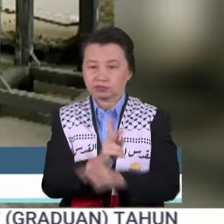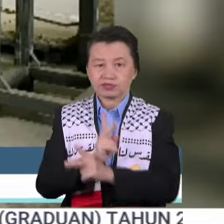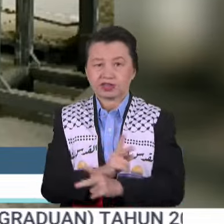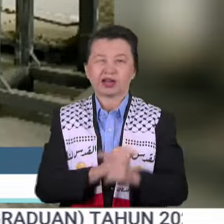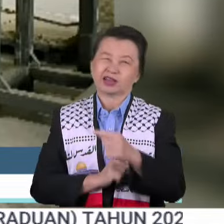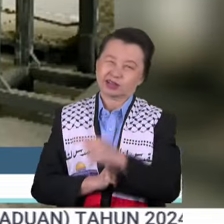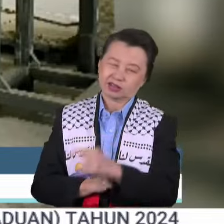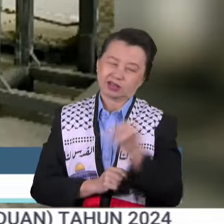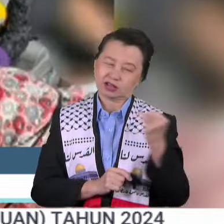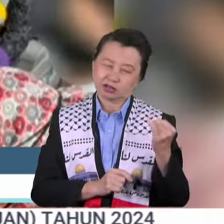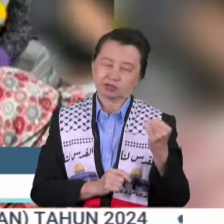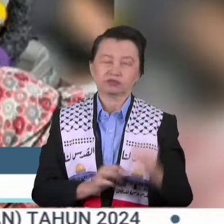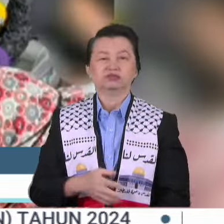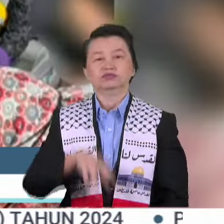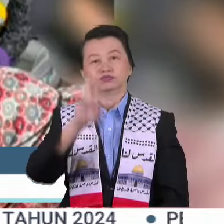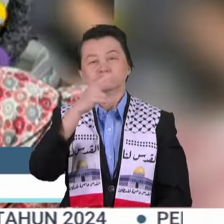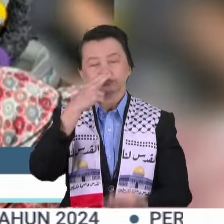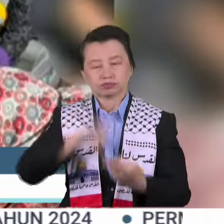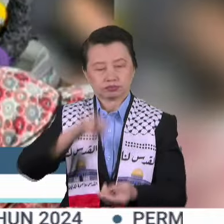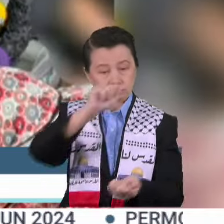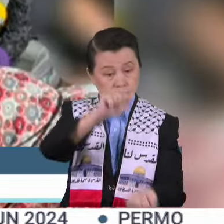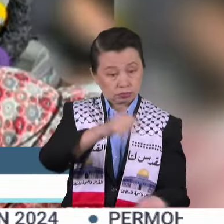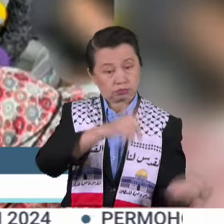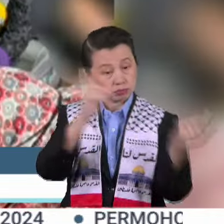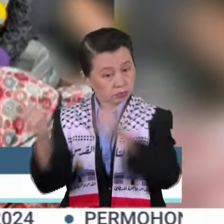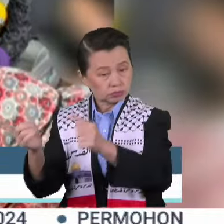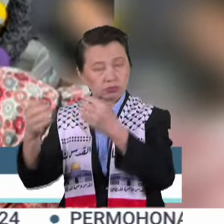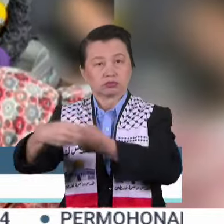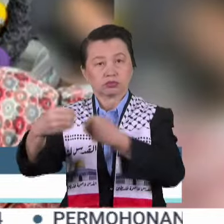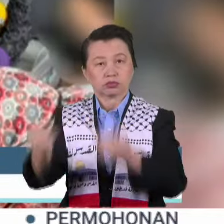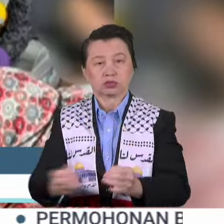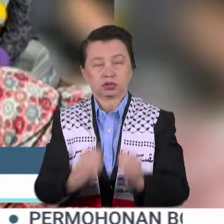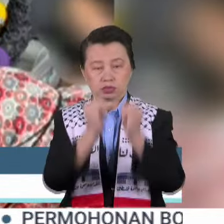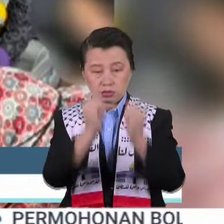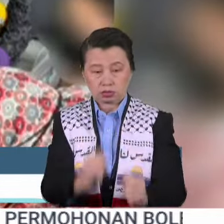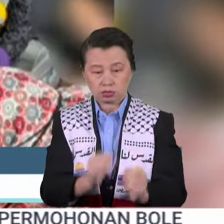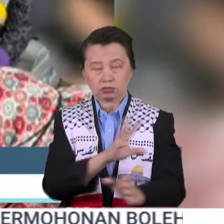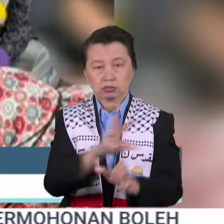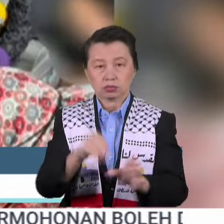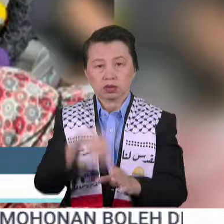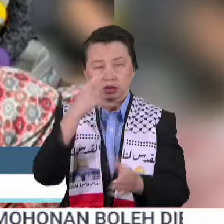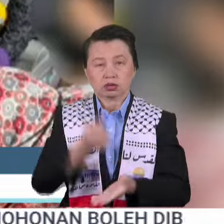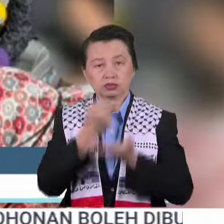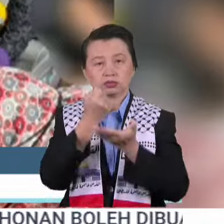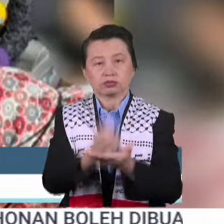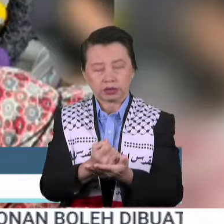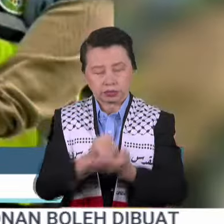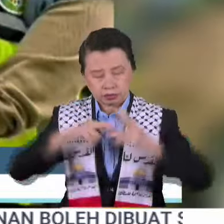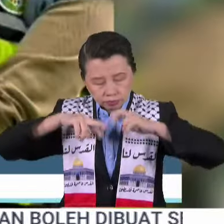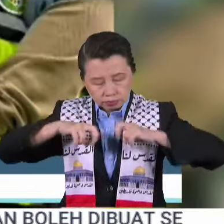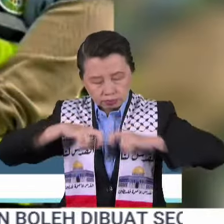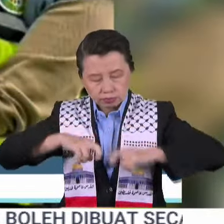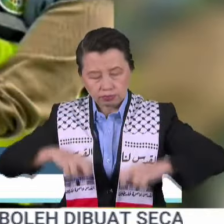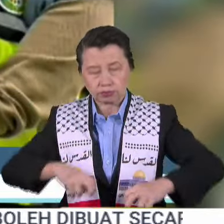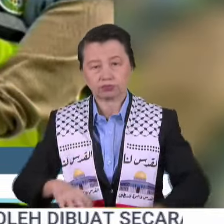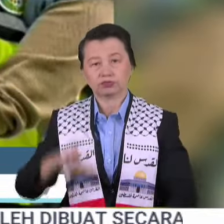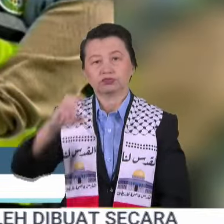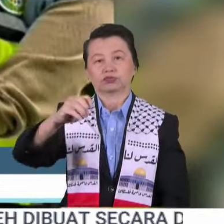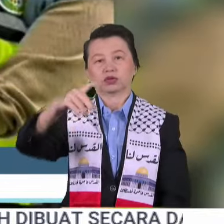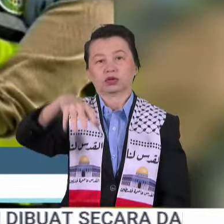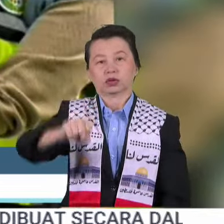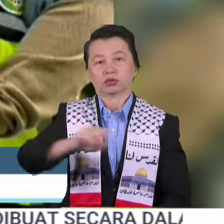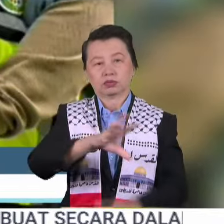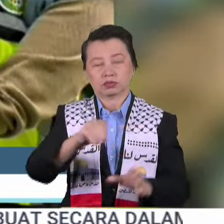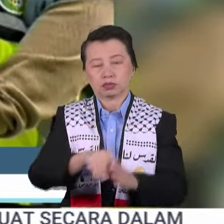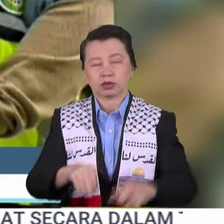warga asing. Dua notis hadir ke pejabat juga dikeluarkan kepada individu terlibat bagi membantu siasatan. Operasi